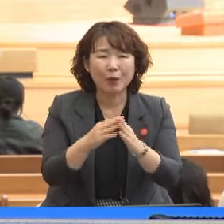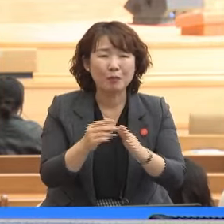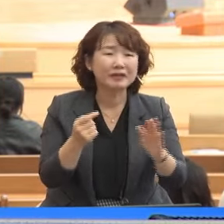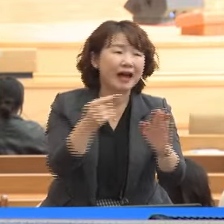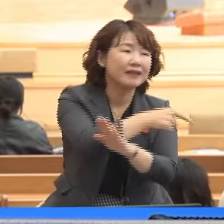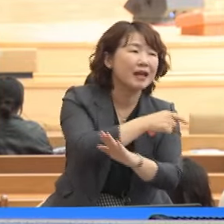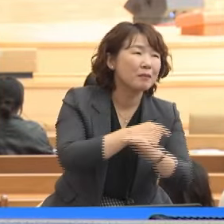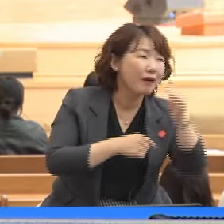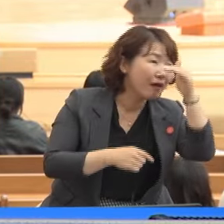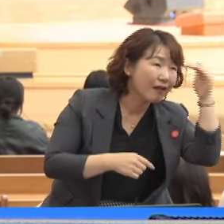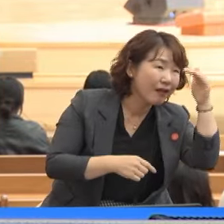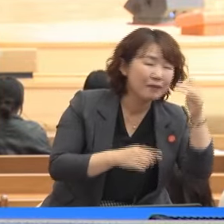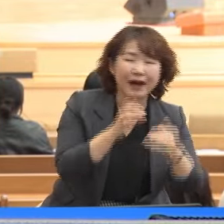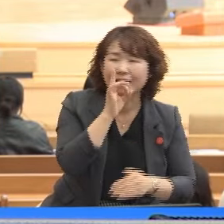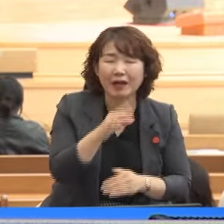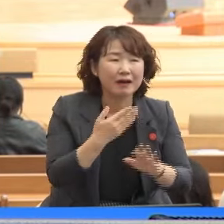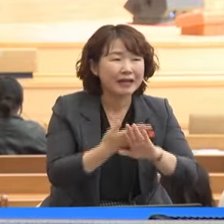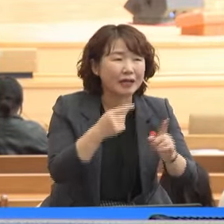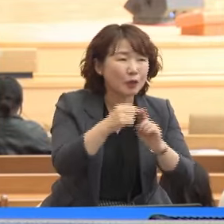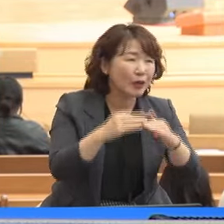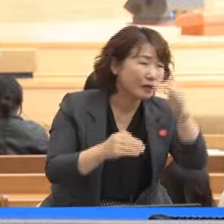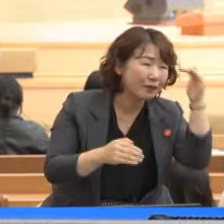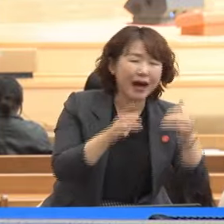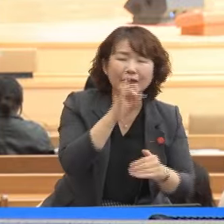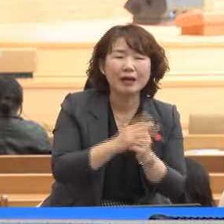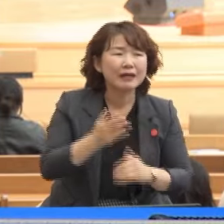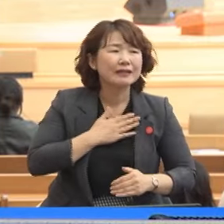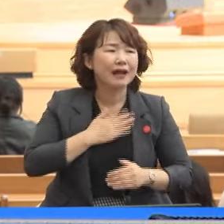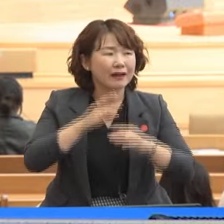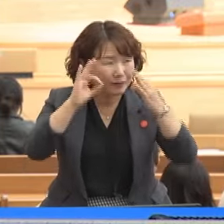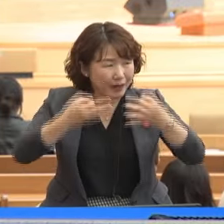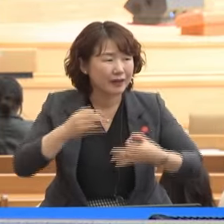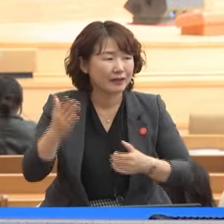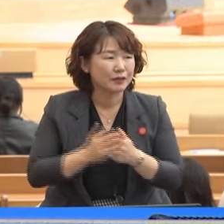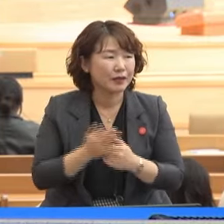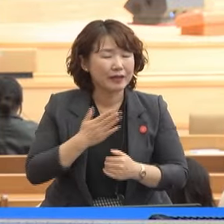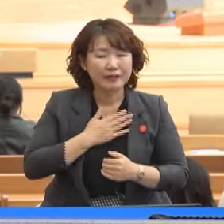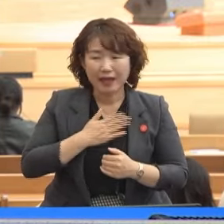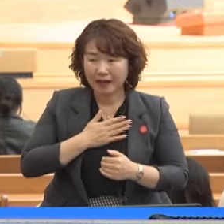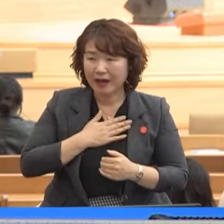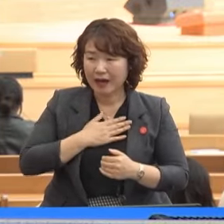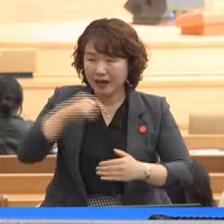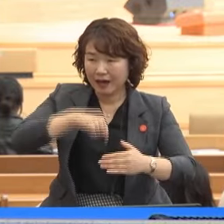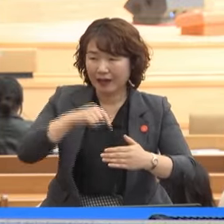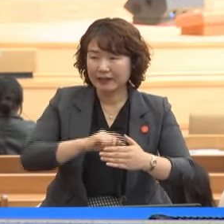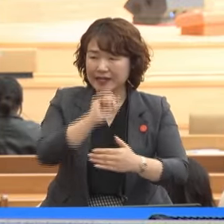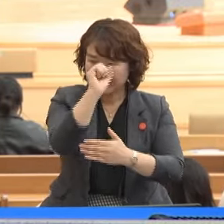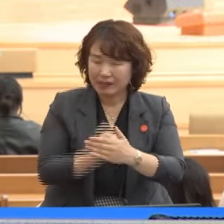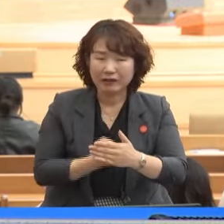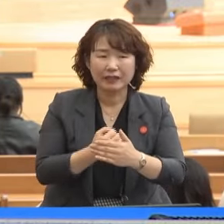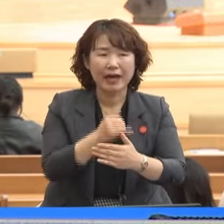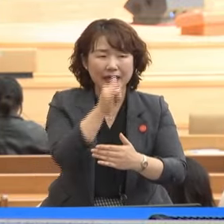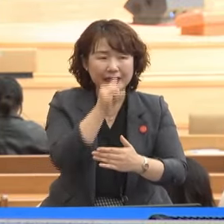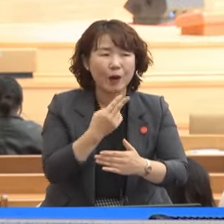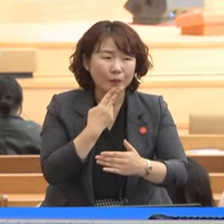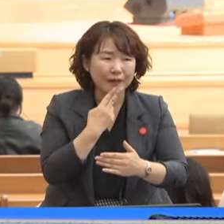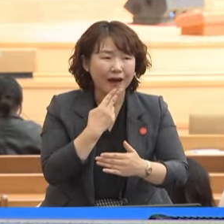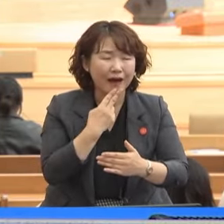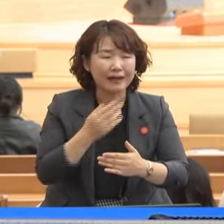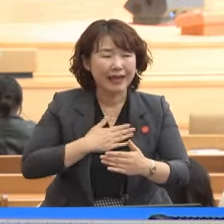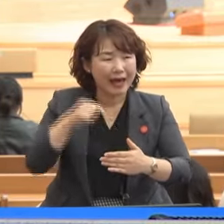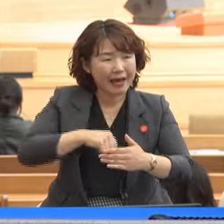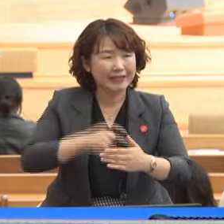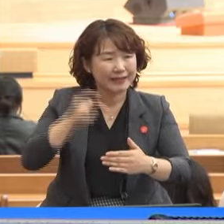뭐 이렇게 쳐다보면 안 돼요. 다른 교회 쳐다보면 안 돼요. 나를 봐야 돼. 내가 속이 썩은 사람인가? 단단한